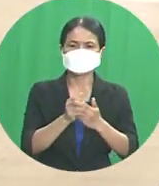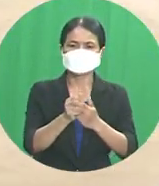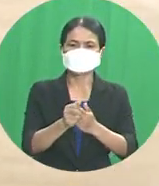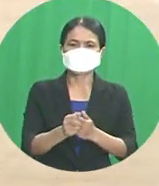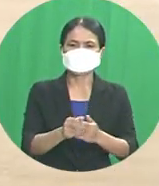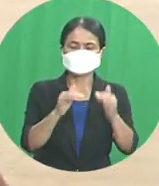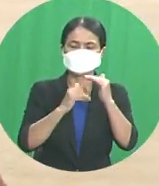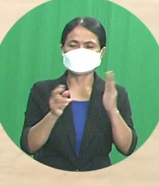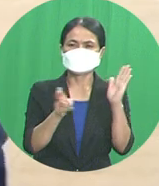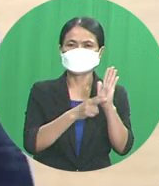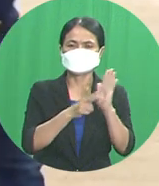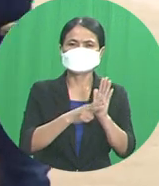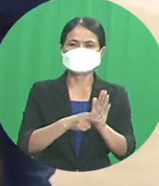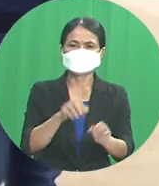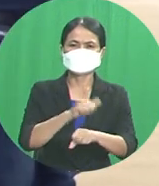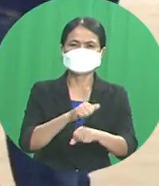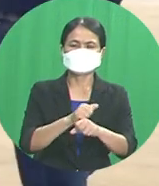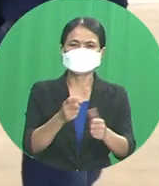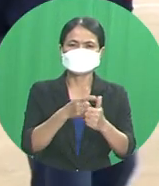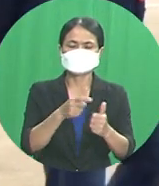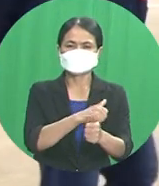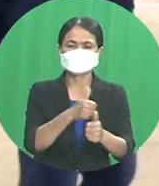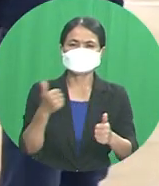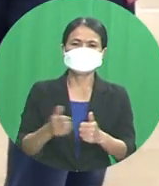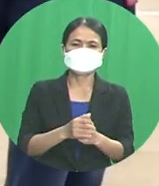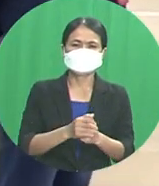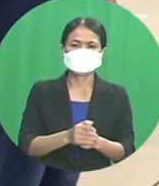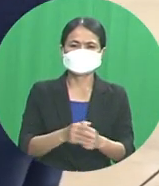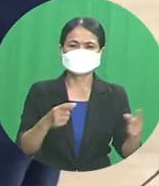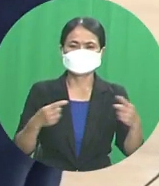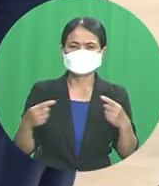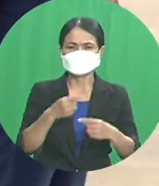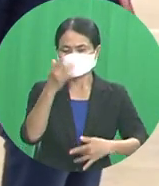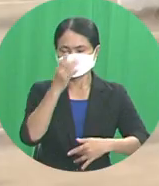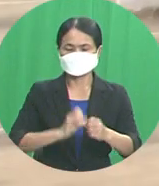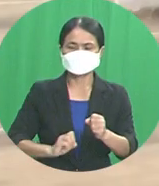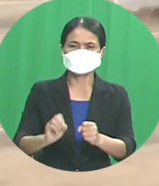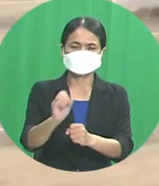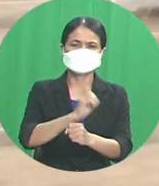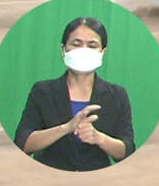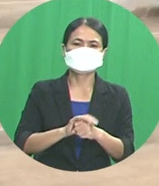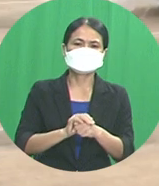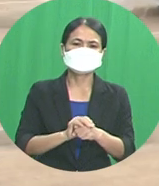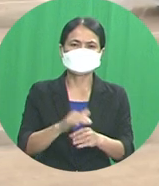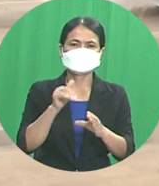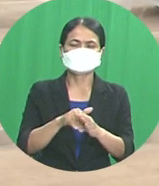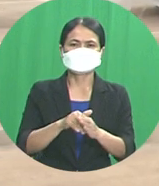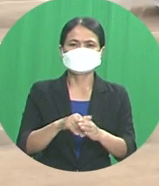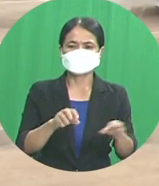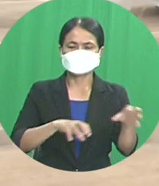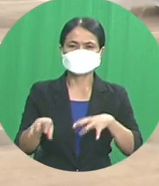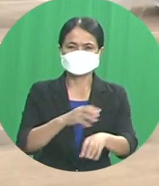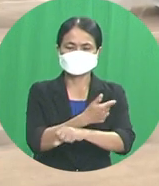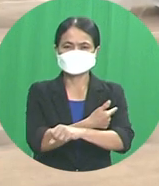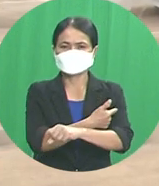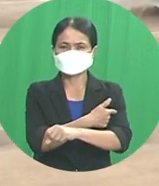ban cầm nọt chữ bắc, pi kịch ca ạt tiếp hiếp nền ní, khăn ông ca prayot prachang chung ngư Covid đập rầm bốn, khăn ông nú, yuta tên e ca